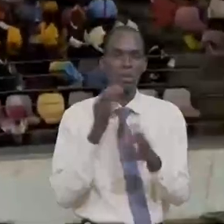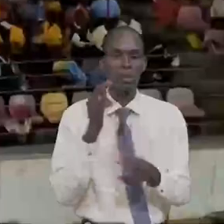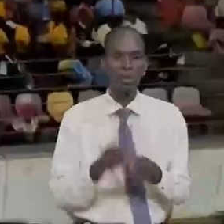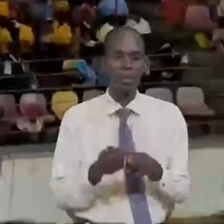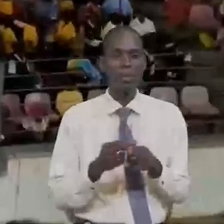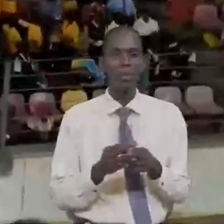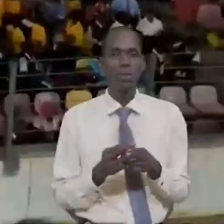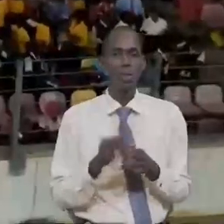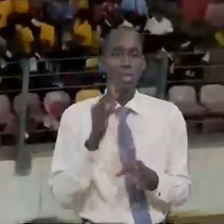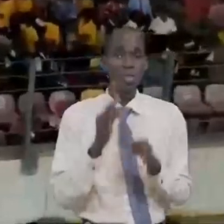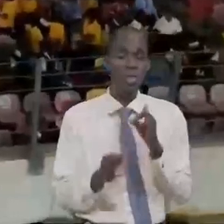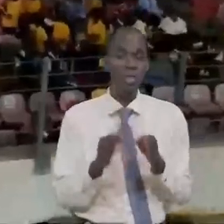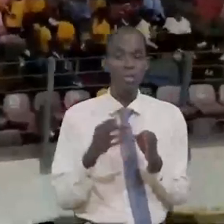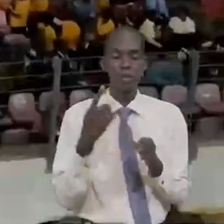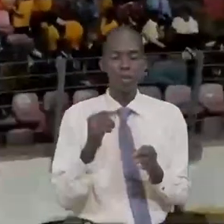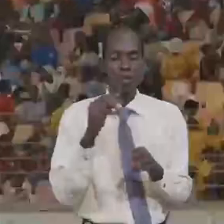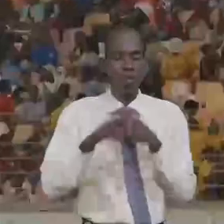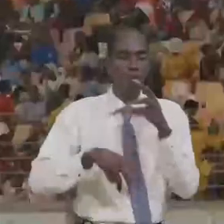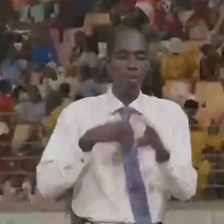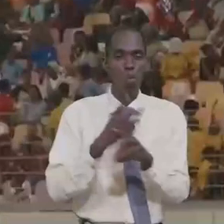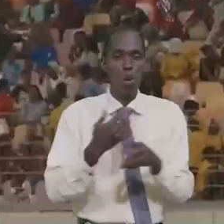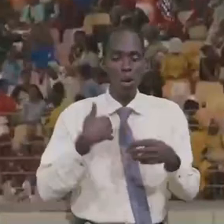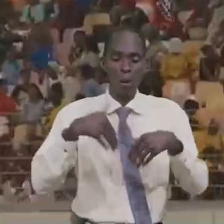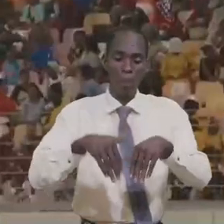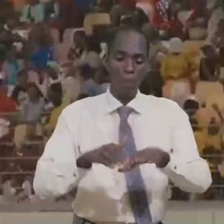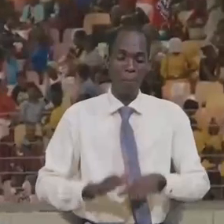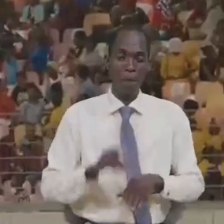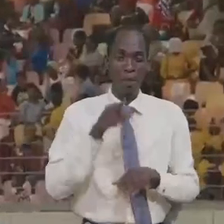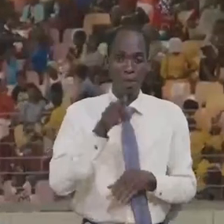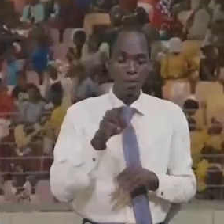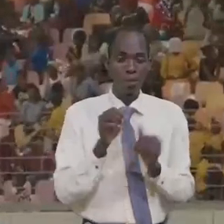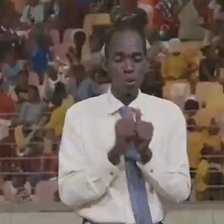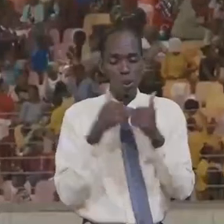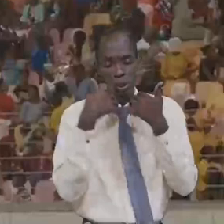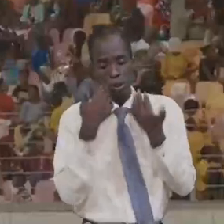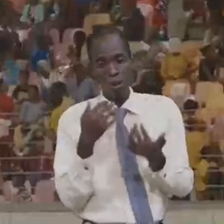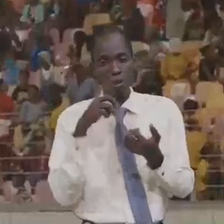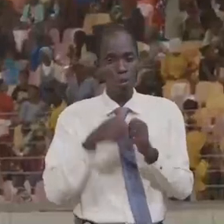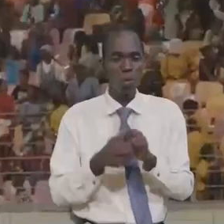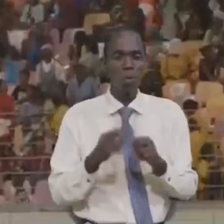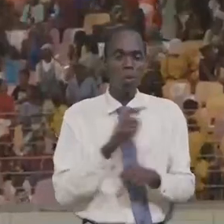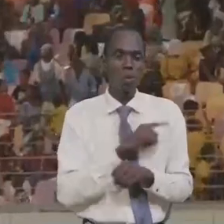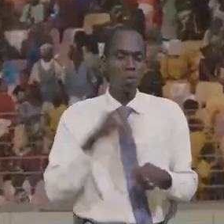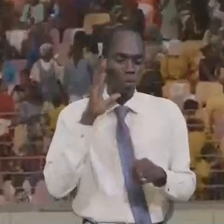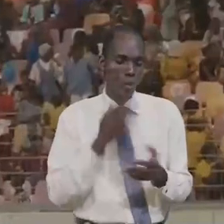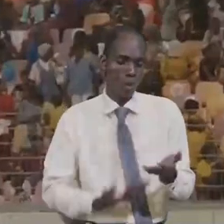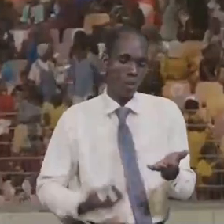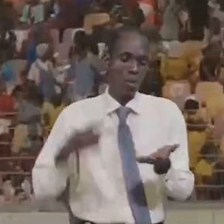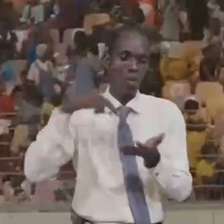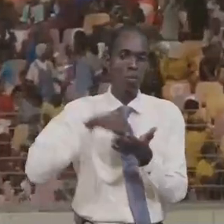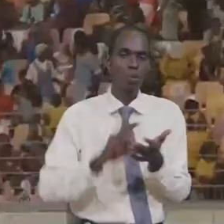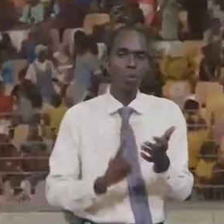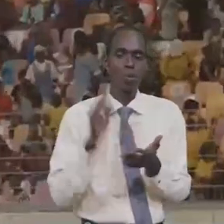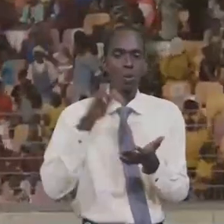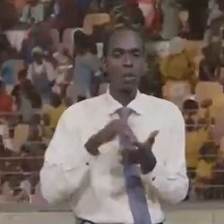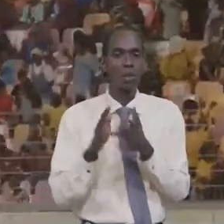enterré il y aura une résurrection pour ta vie ce soir au nom de Jésus les médiocres c'est ce